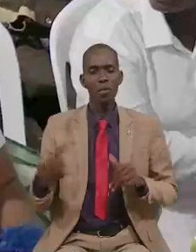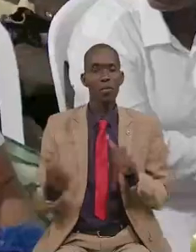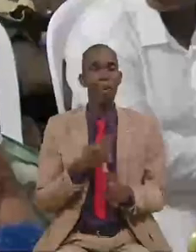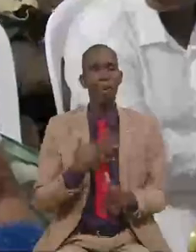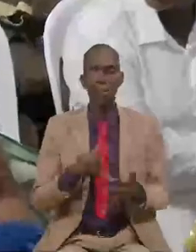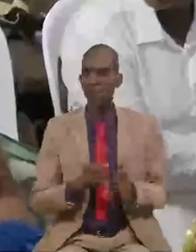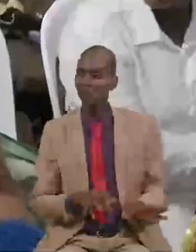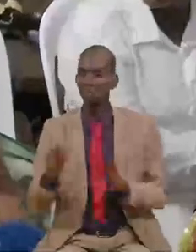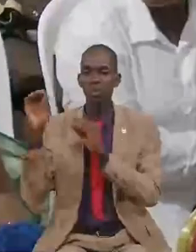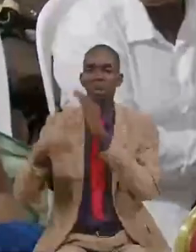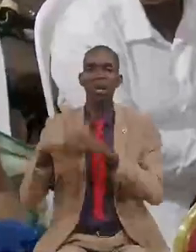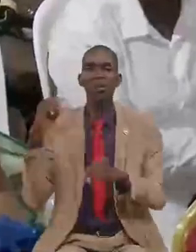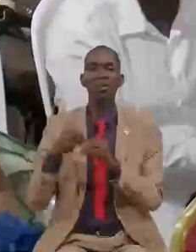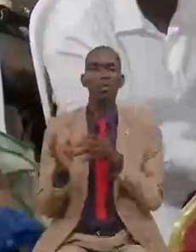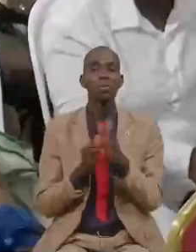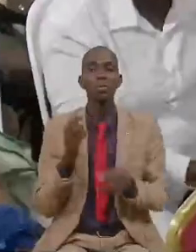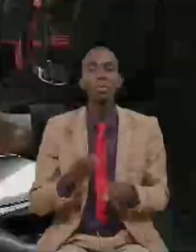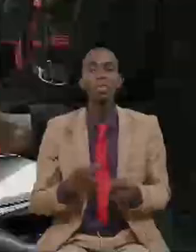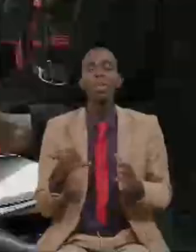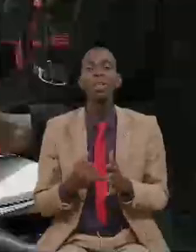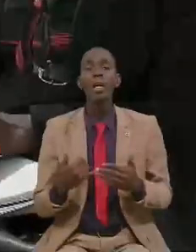partie. Je dis, elle est partie.